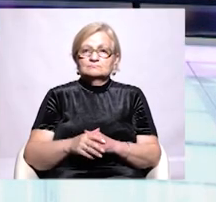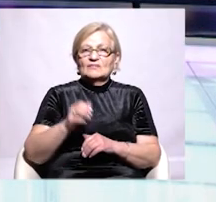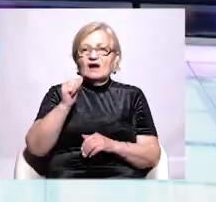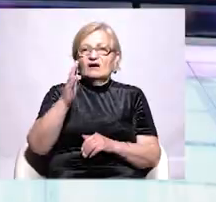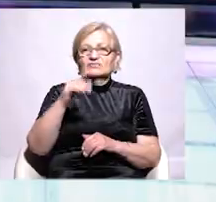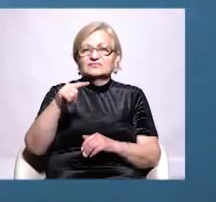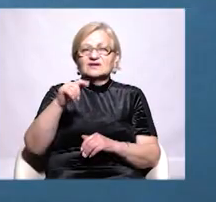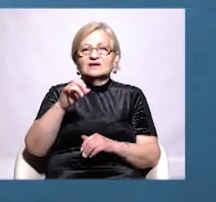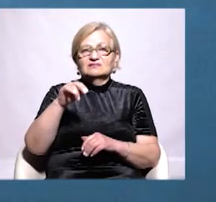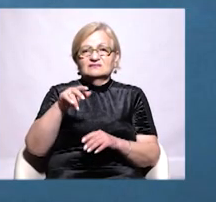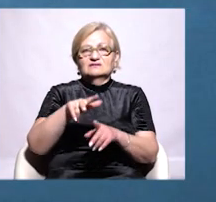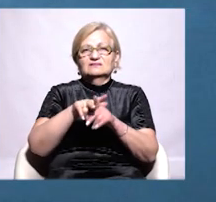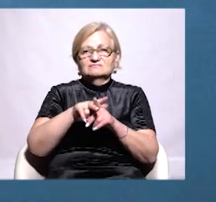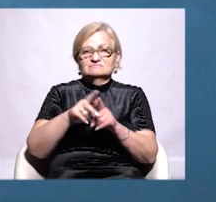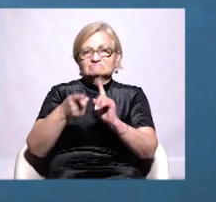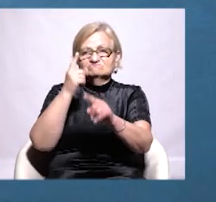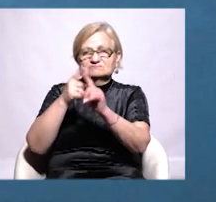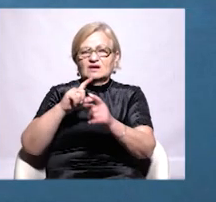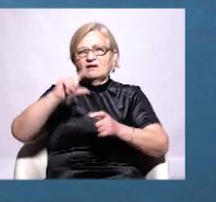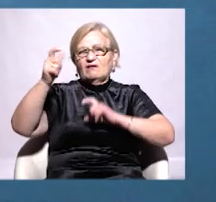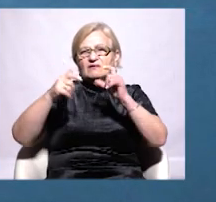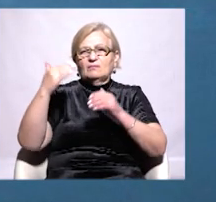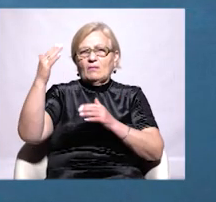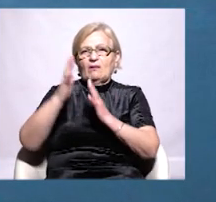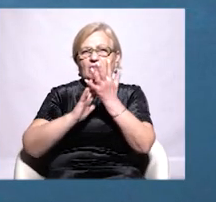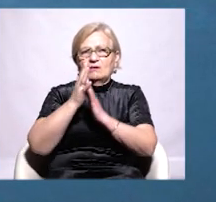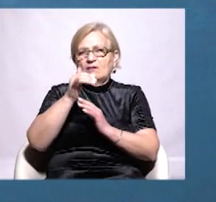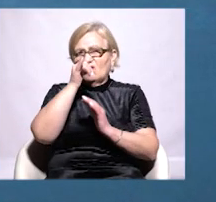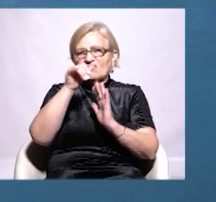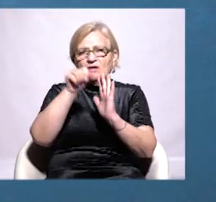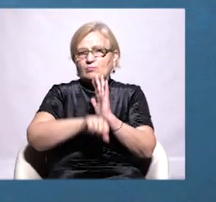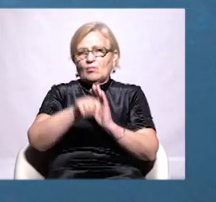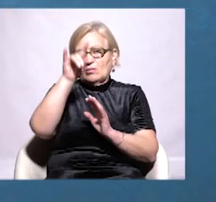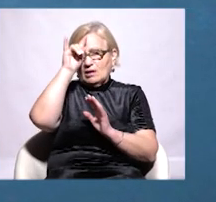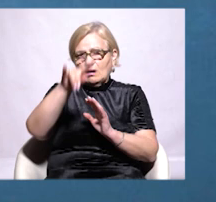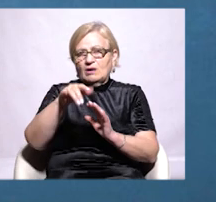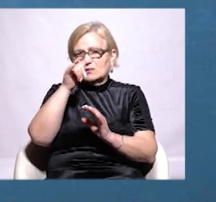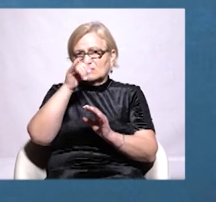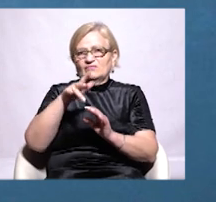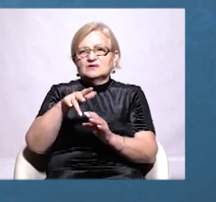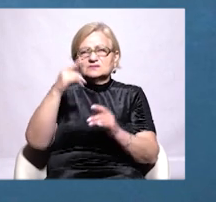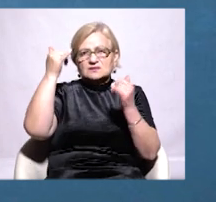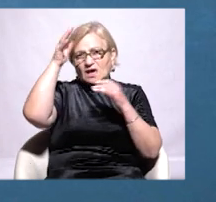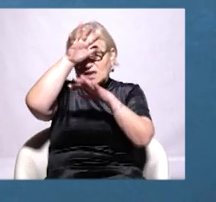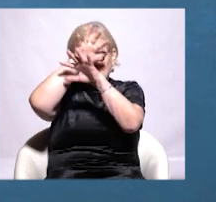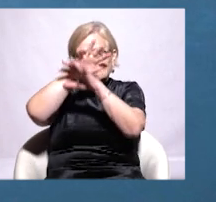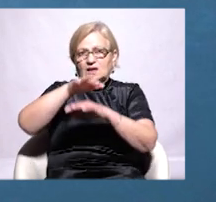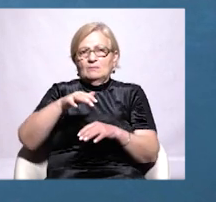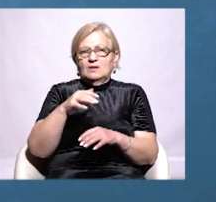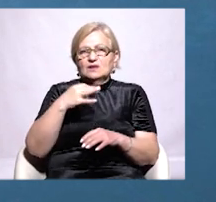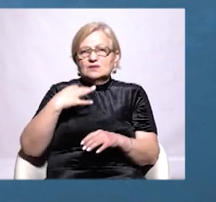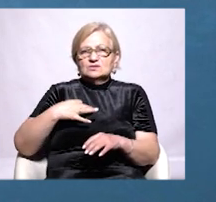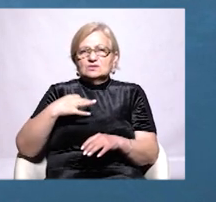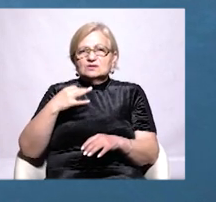ავთანდილ გადინადირა, ქედი მაღალი ტყიანი, ვერ მოჰკლა ხარი, ვერც ფური, ვერცა ირემი რქიანი.